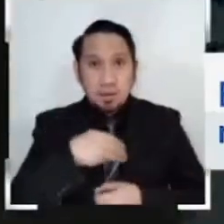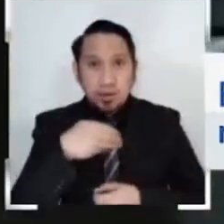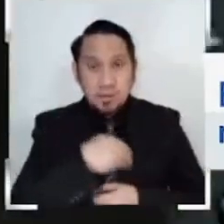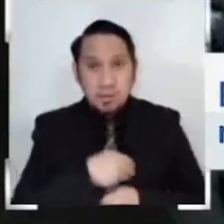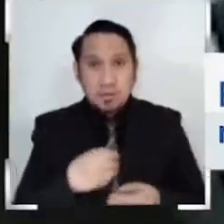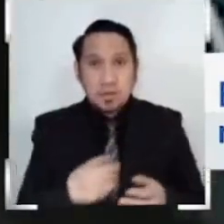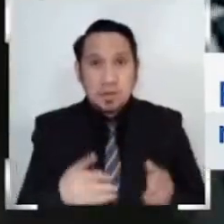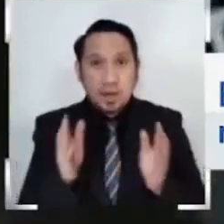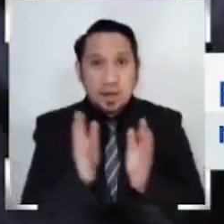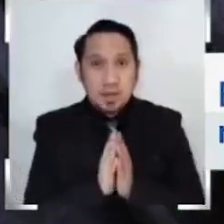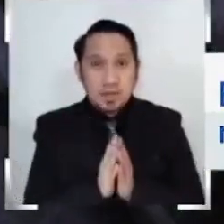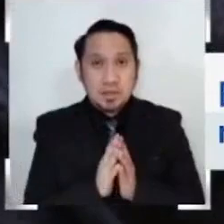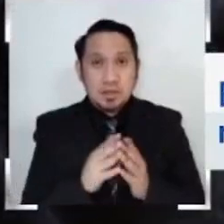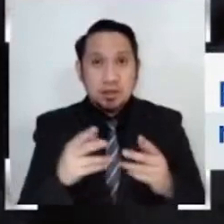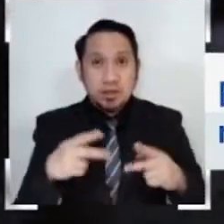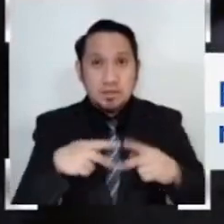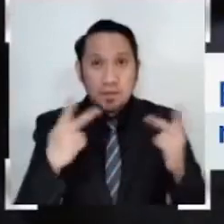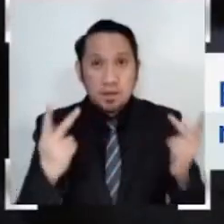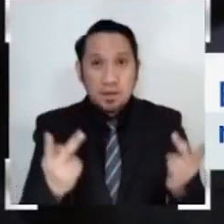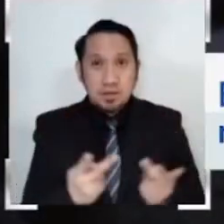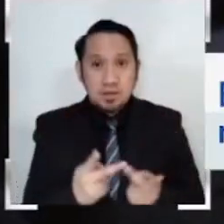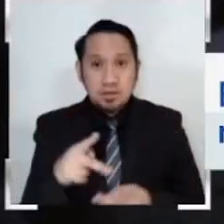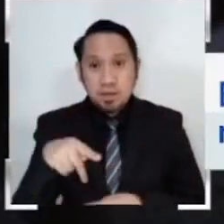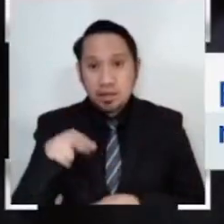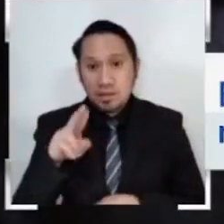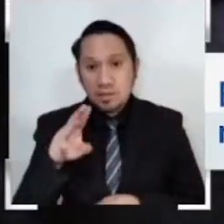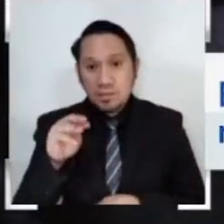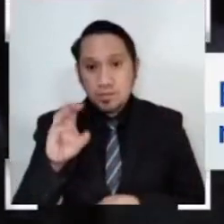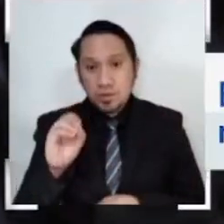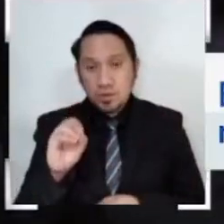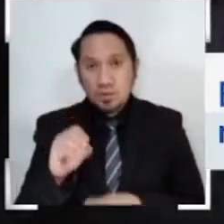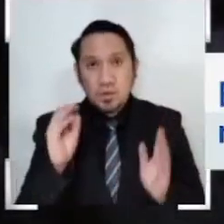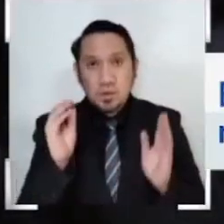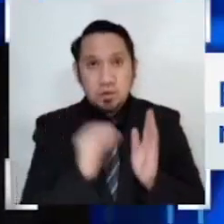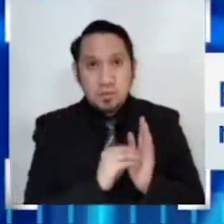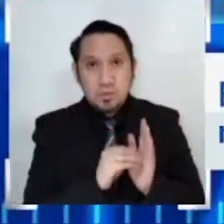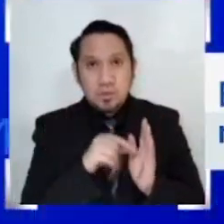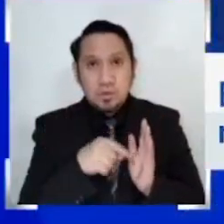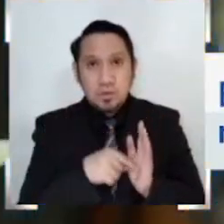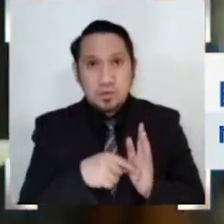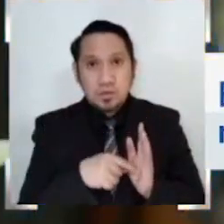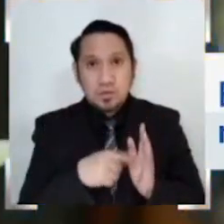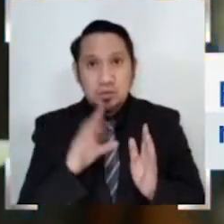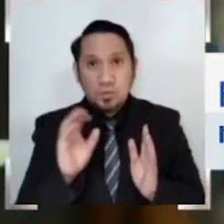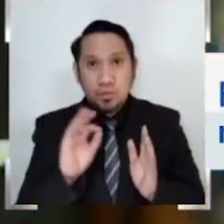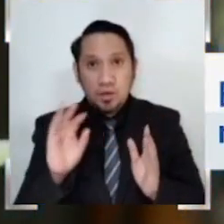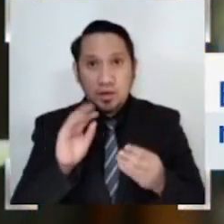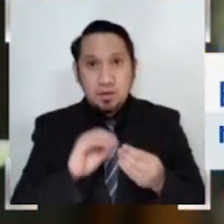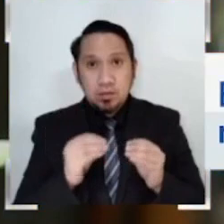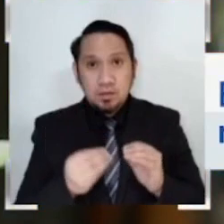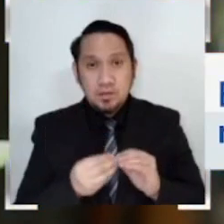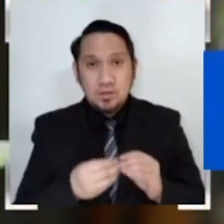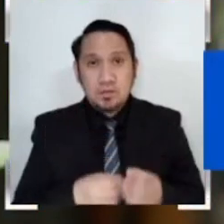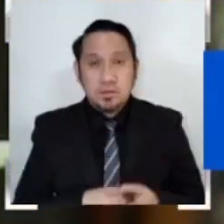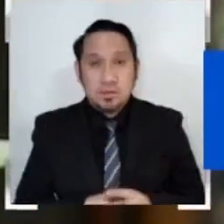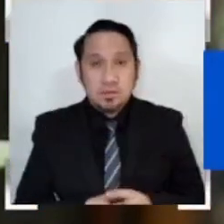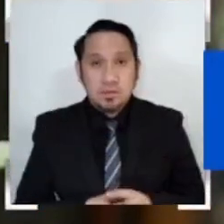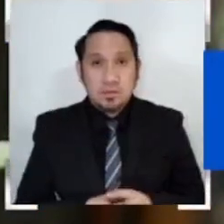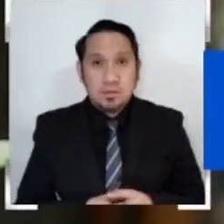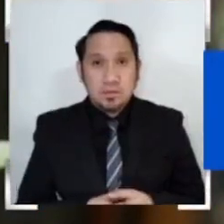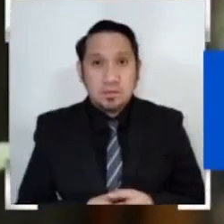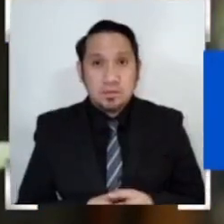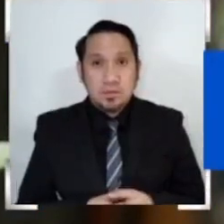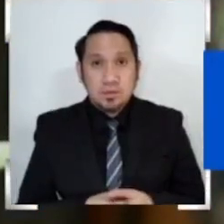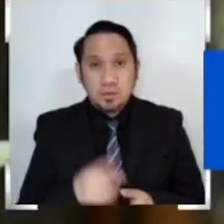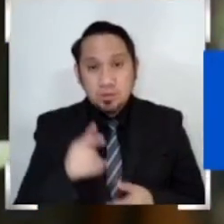ng Valentine promo. Pangalan ng bangko ang nakasaad na sender at wala ring number. Sobrang totoo yung message eh.